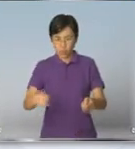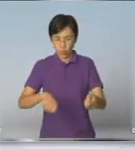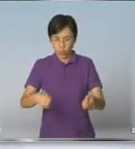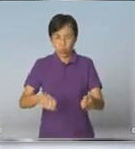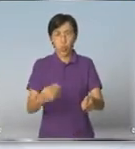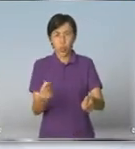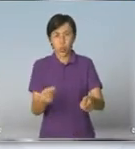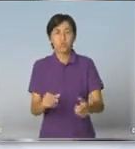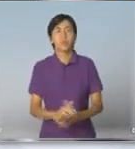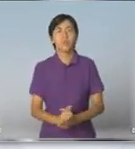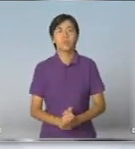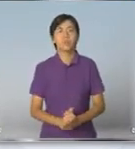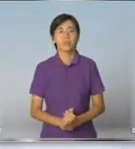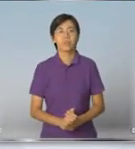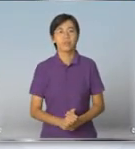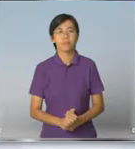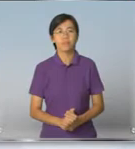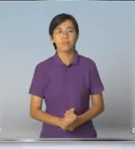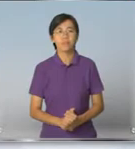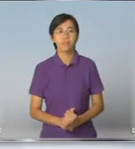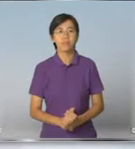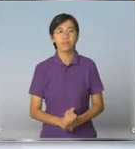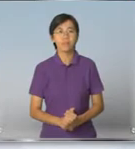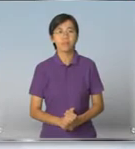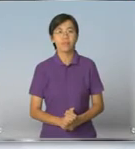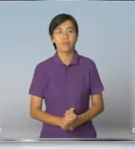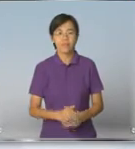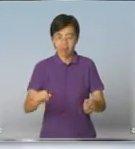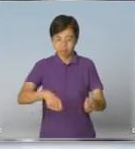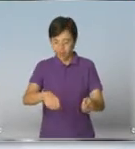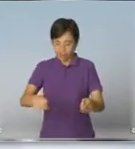พอตอนสุกไวเลยนะครับเนี่ย สุกไวค่ะ ครับ